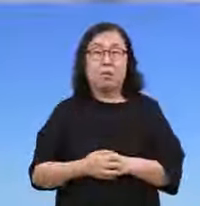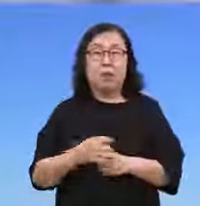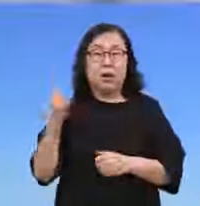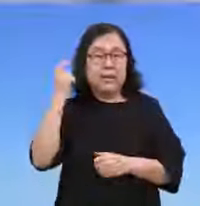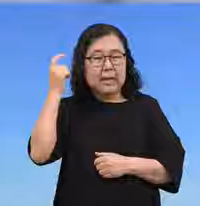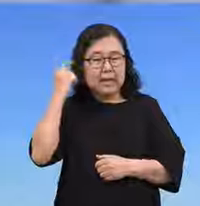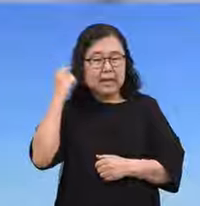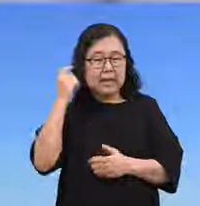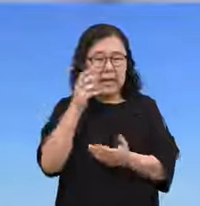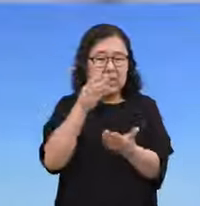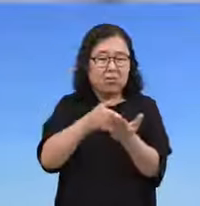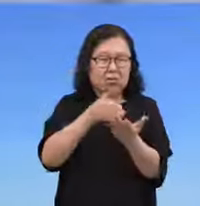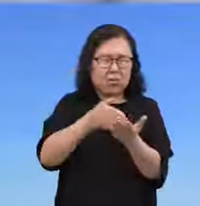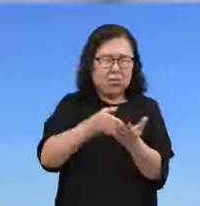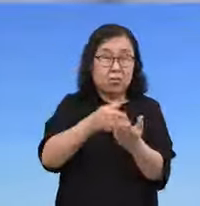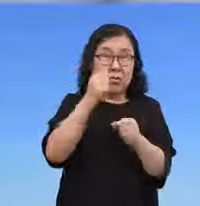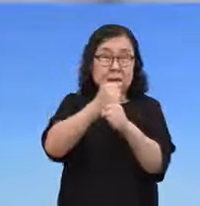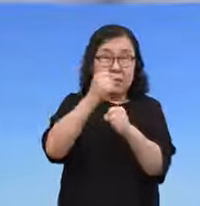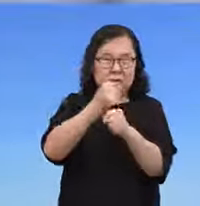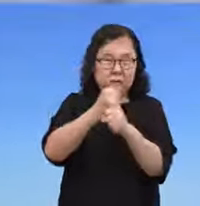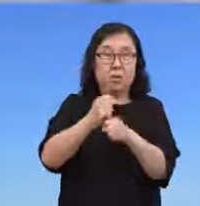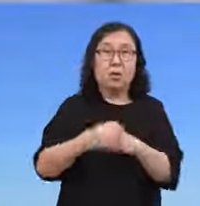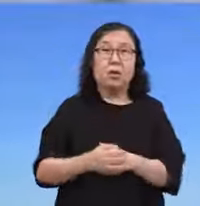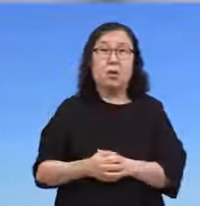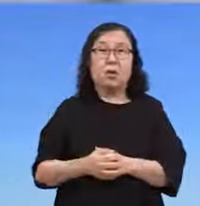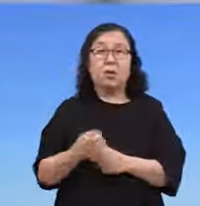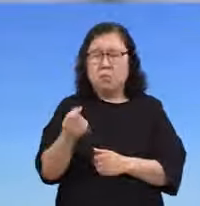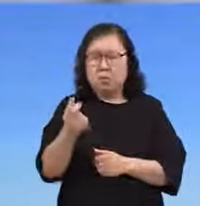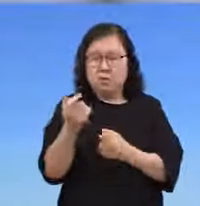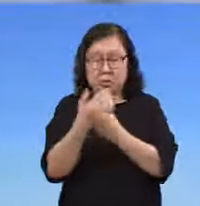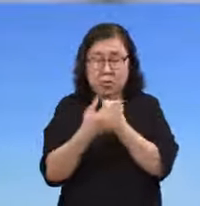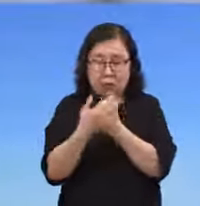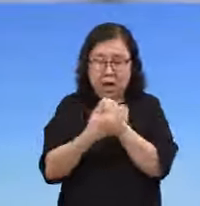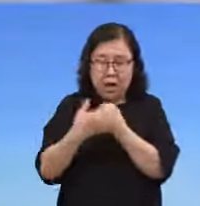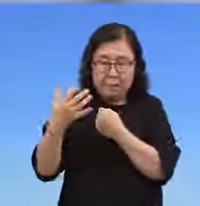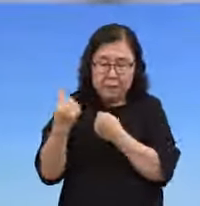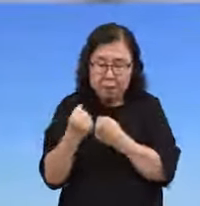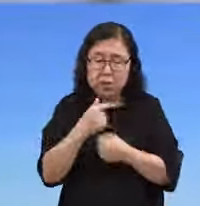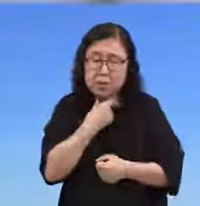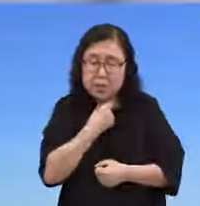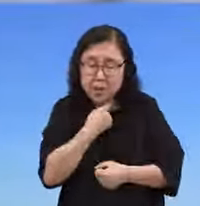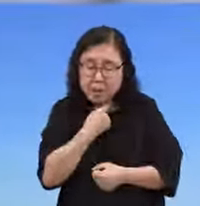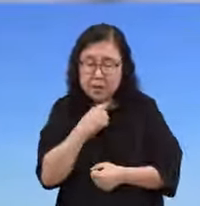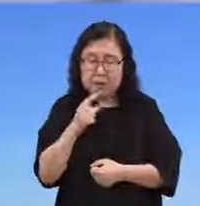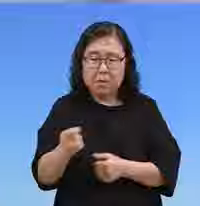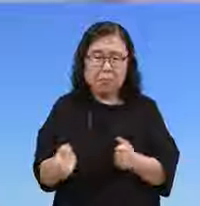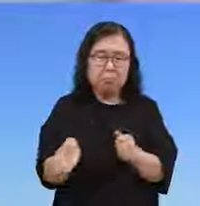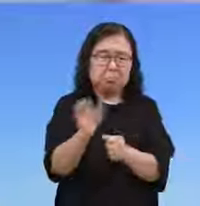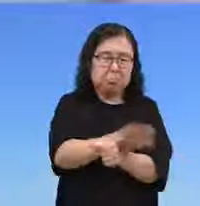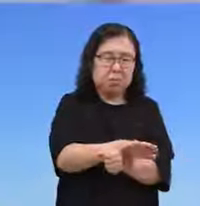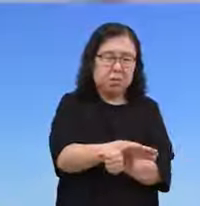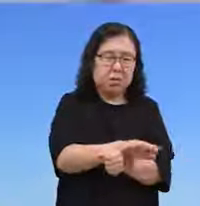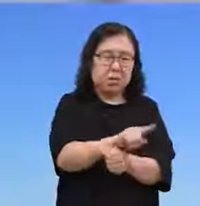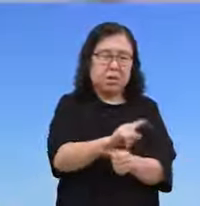말 만들어 가짜뉴스 퍼뜨리고, 조금만 은혜 받으려고 그러면 매장시켜버리고,